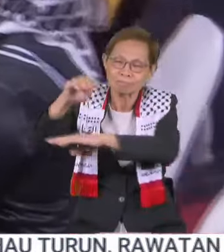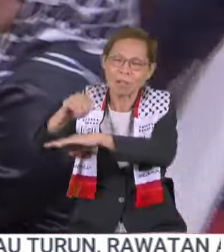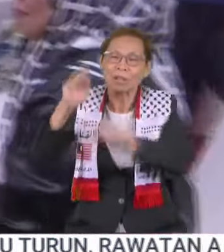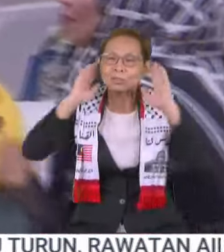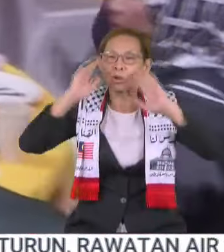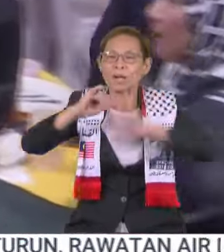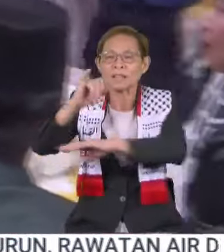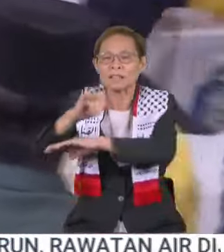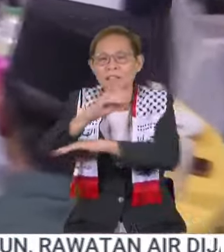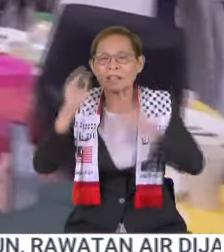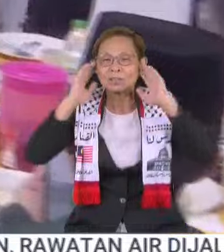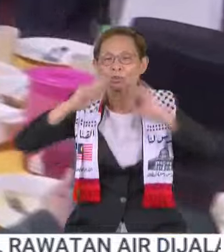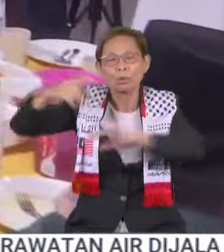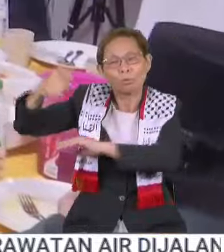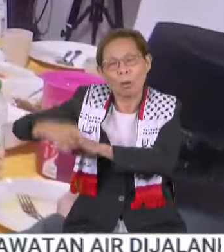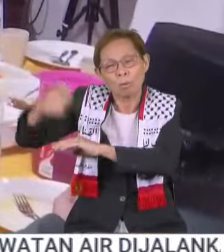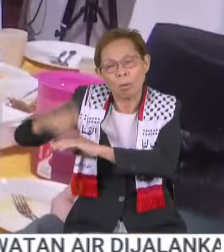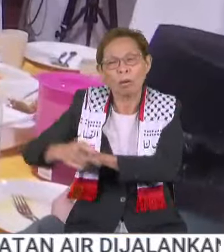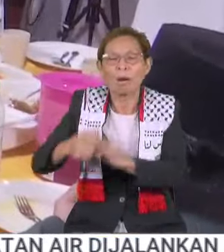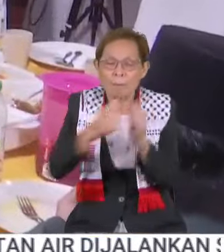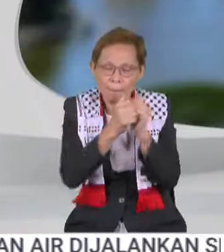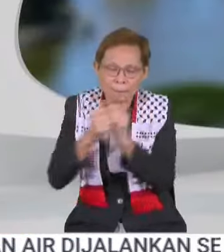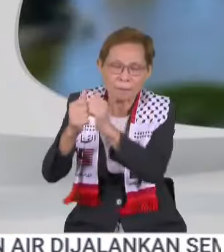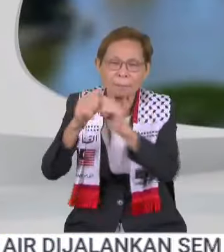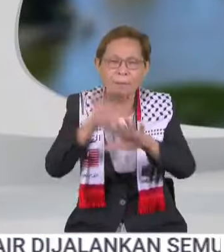isyak dan solat sunat tarawih berjemaah.